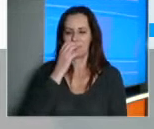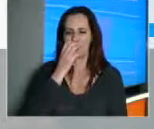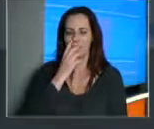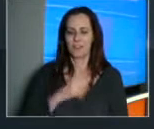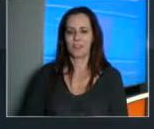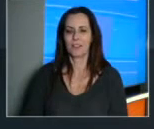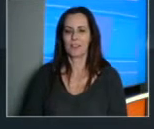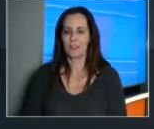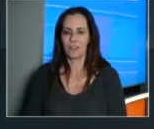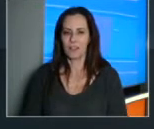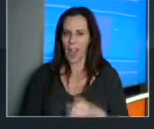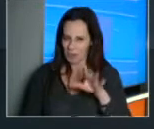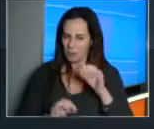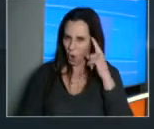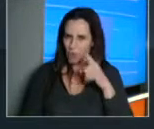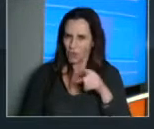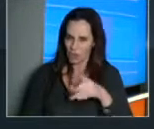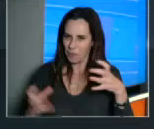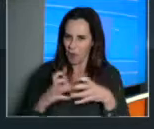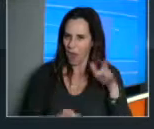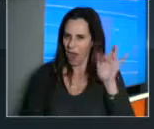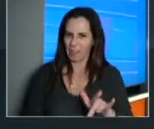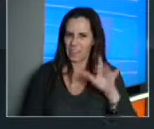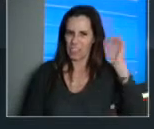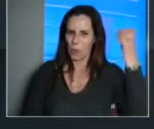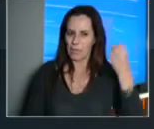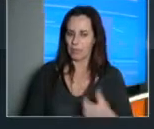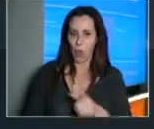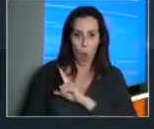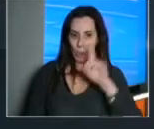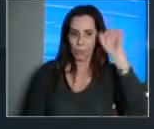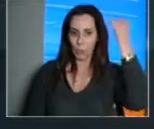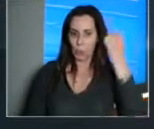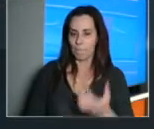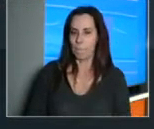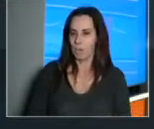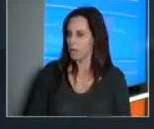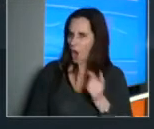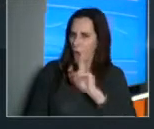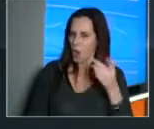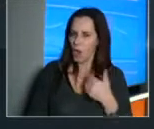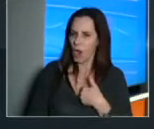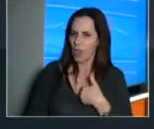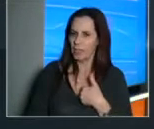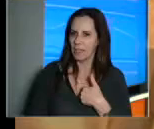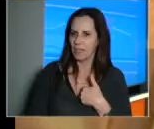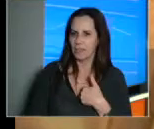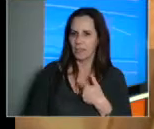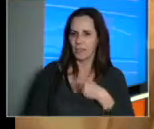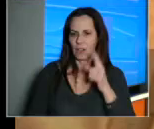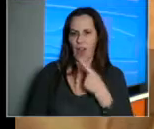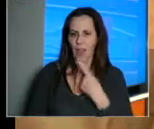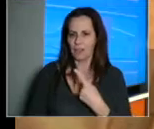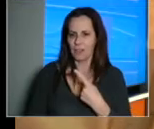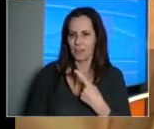לשירות צבאי. איציק סודרי, אתה באמת חושב שאתם קבוצה אנטי-ציונית? אז זהו שלא, אני תראי, אני חייב